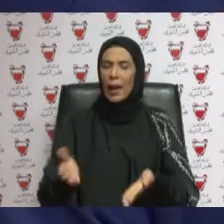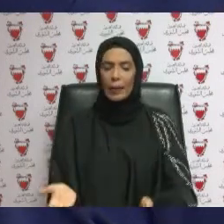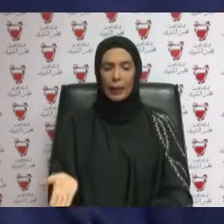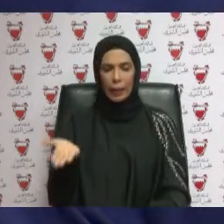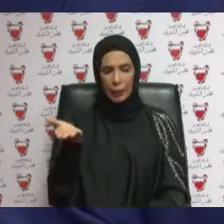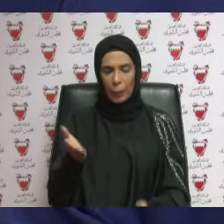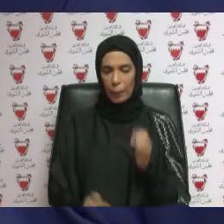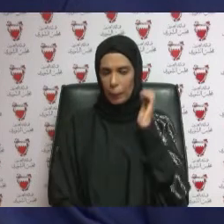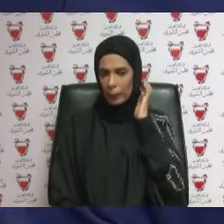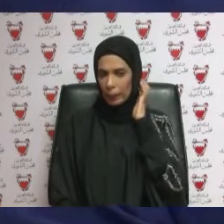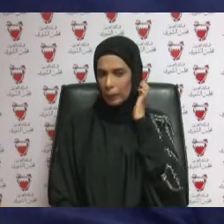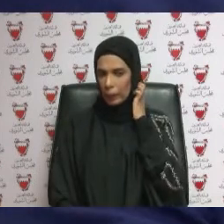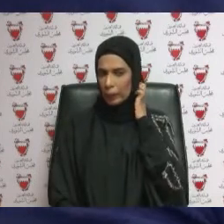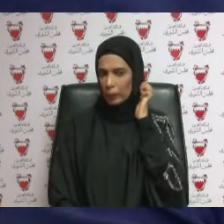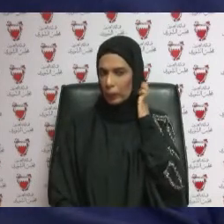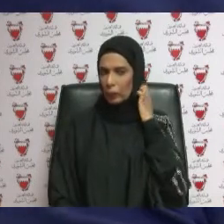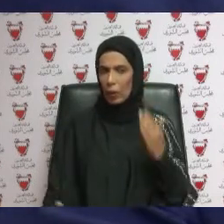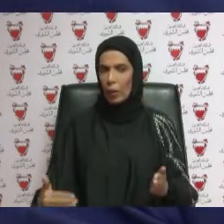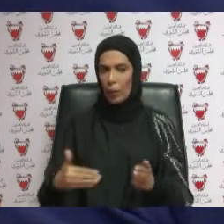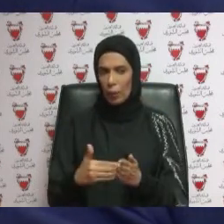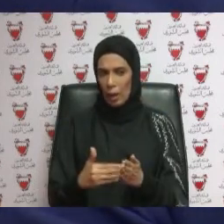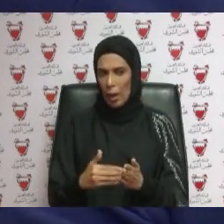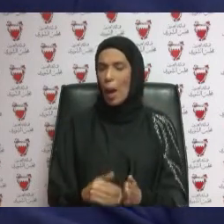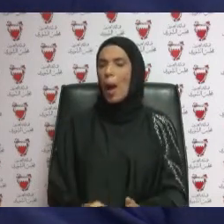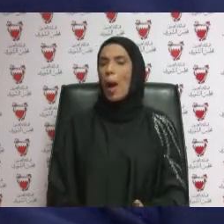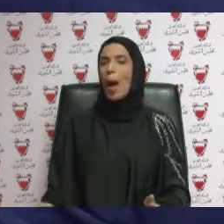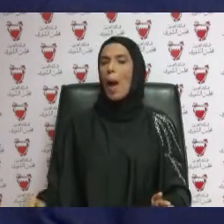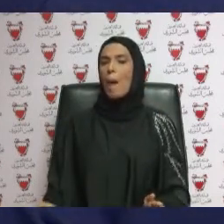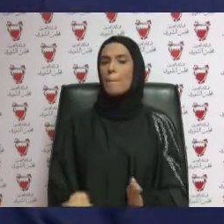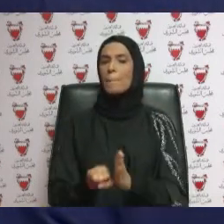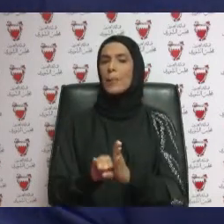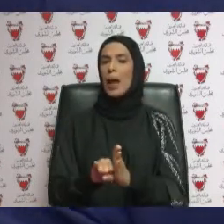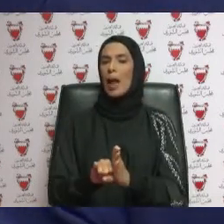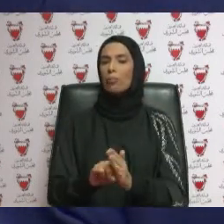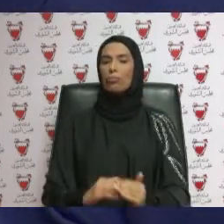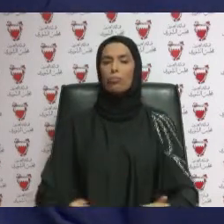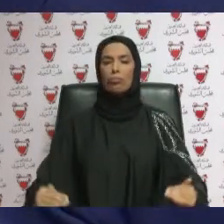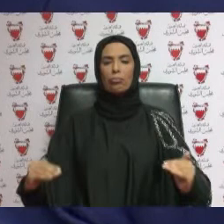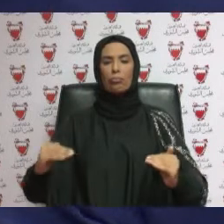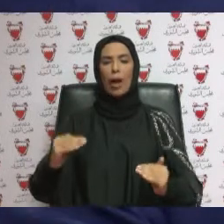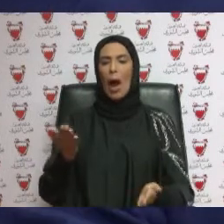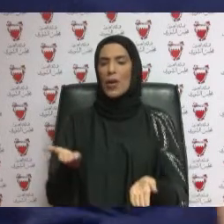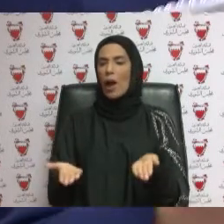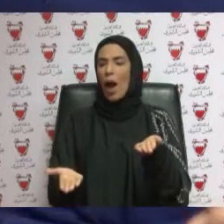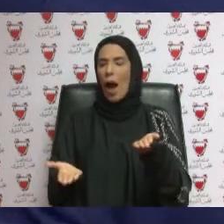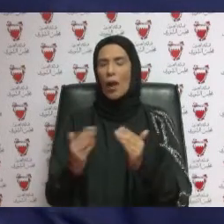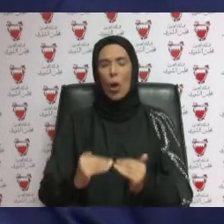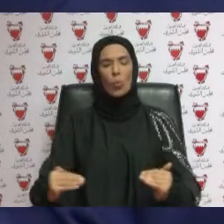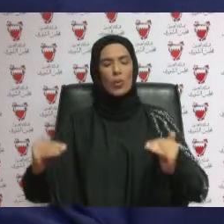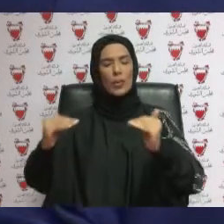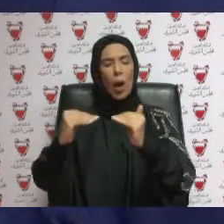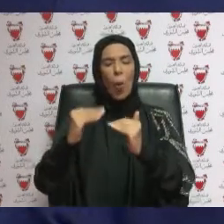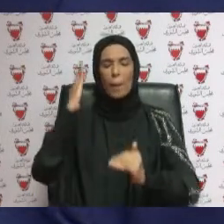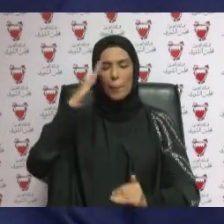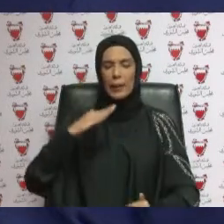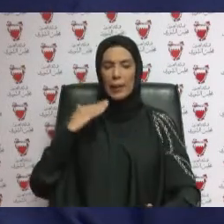المجال. بالنهاية هذه مبادئ نعمل فيها لتحقيق عدالة وليس فقط يعني مثل ما تفضلت